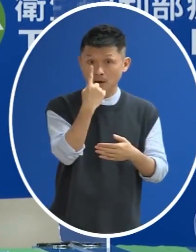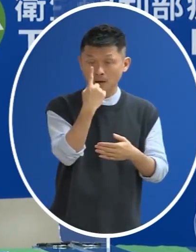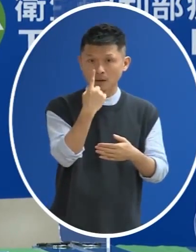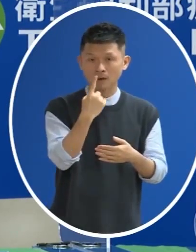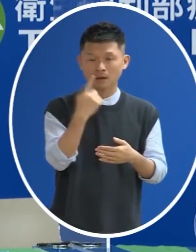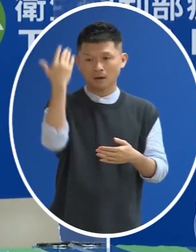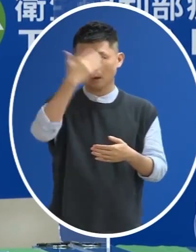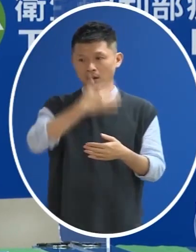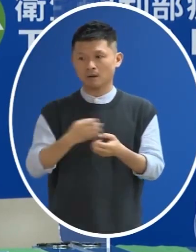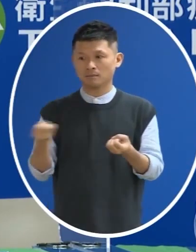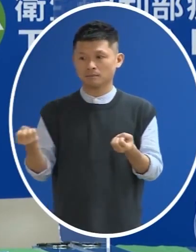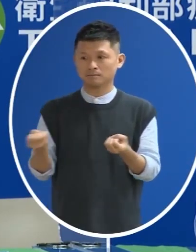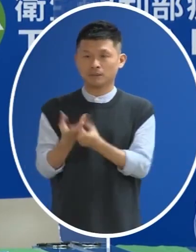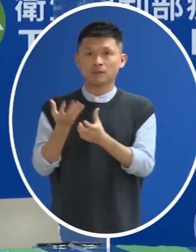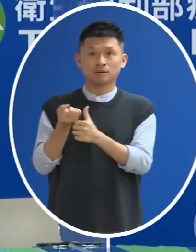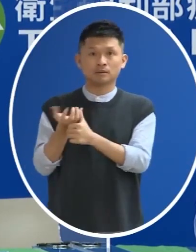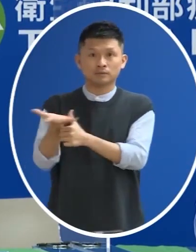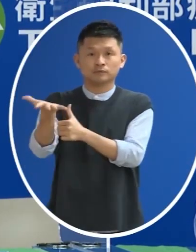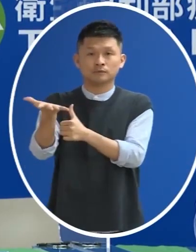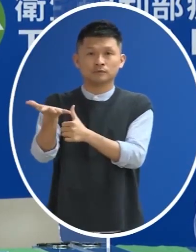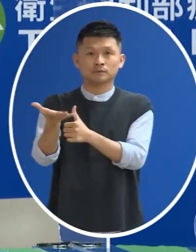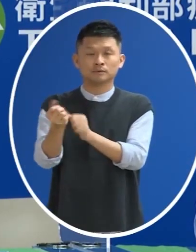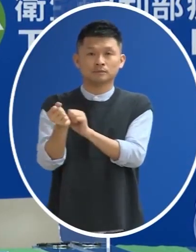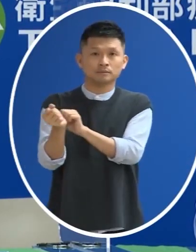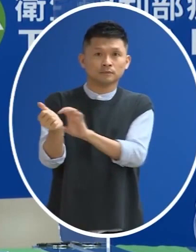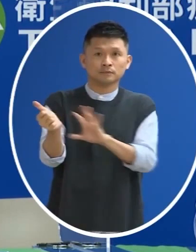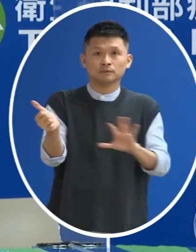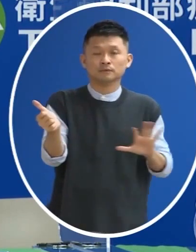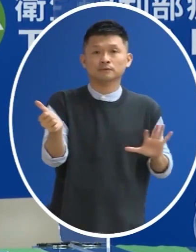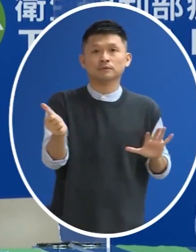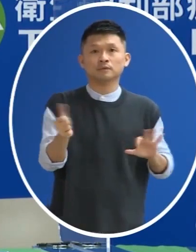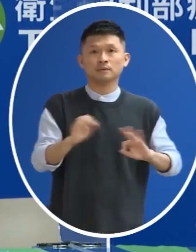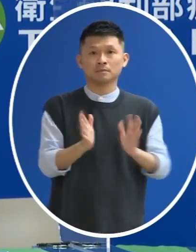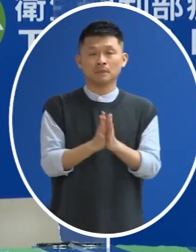个突发的事件，好，就变成要这个